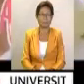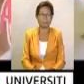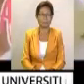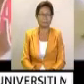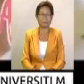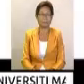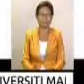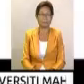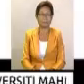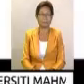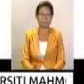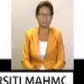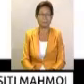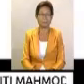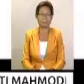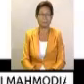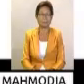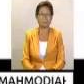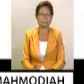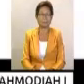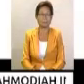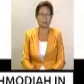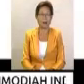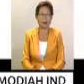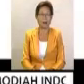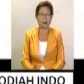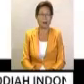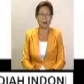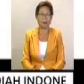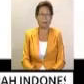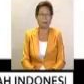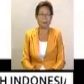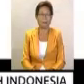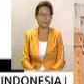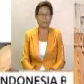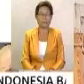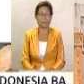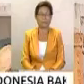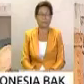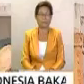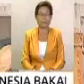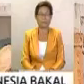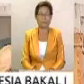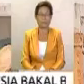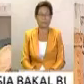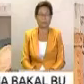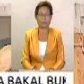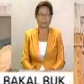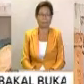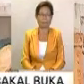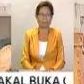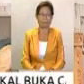teristimewa bila kau jadi isteriku. Siapa yang jadi rumah?